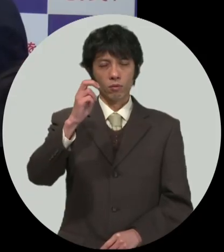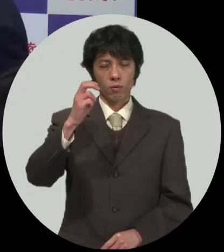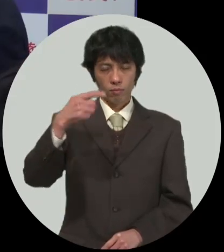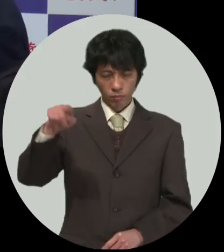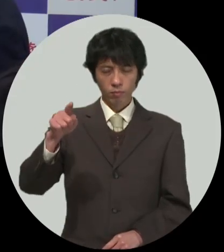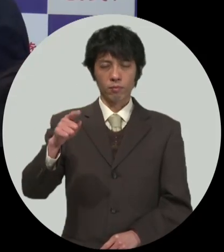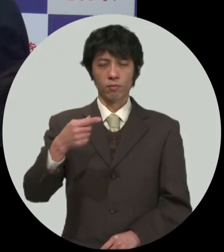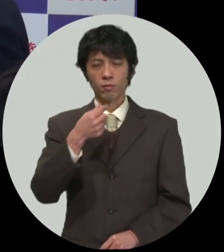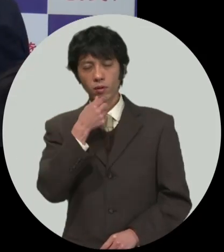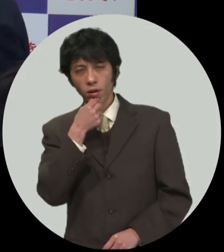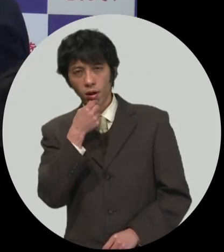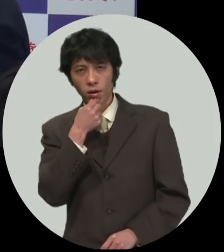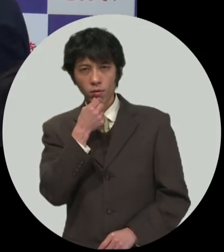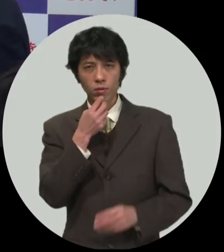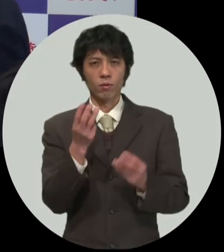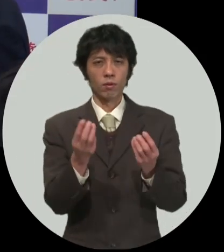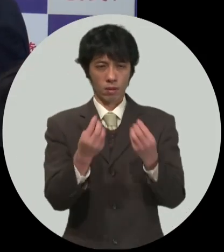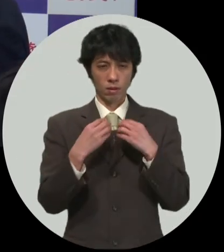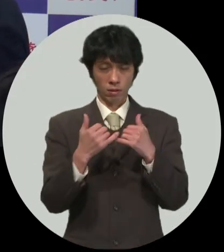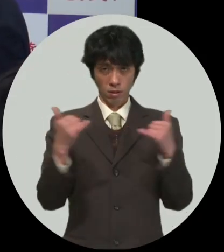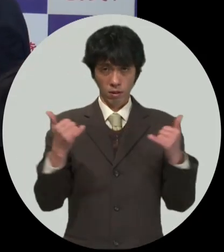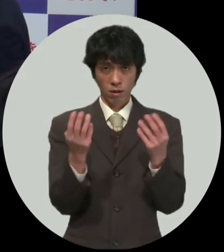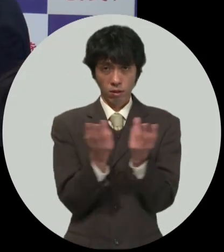けで示しておりますけれども、